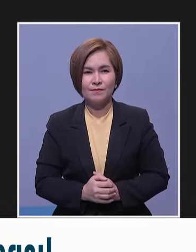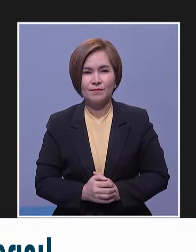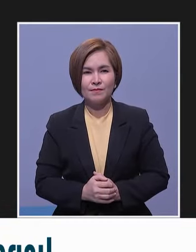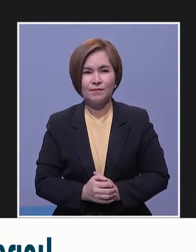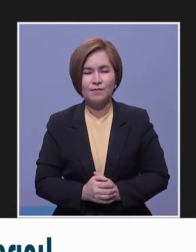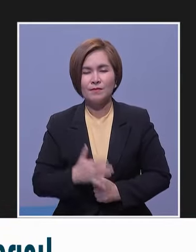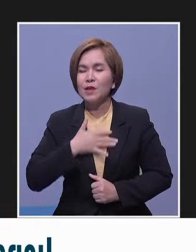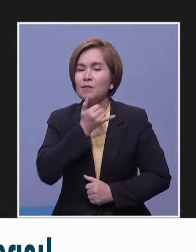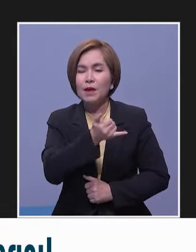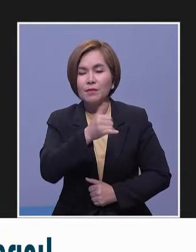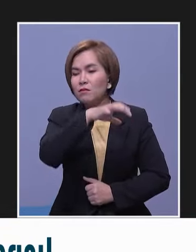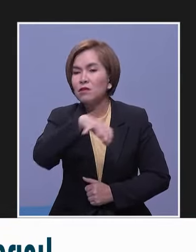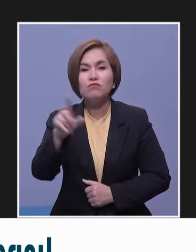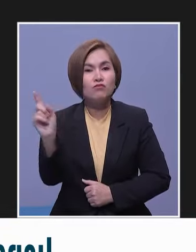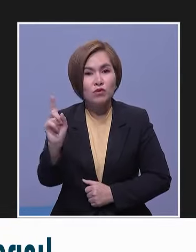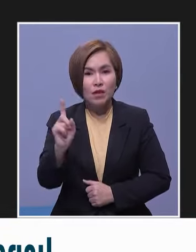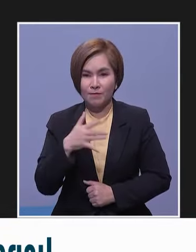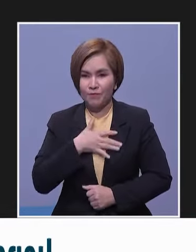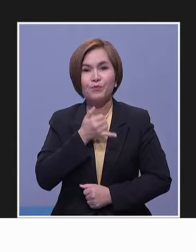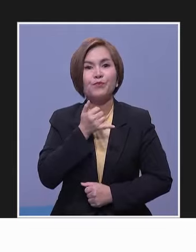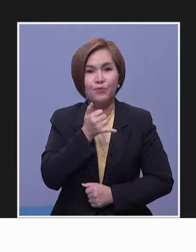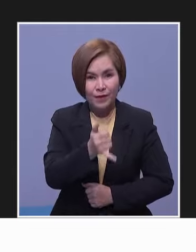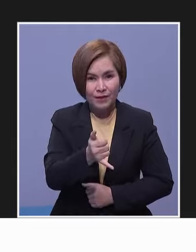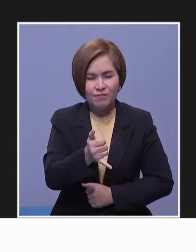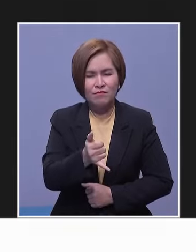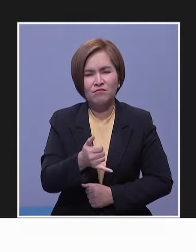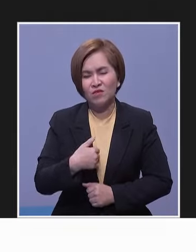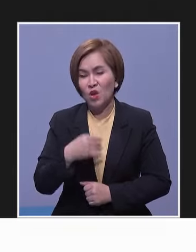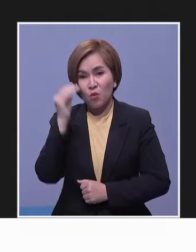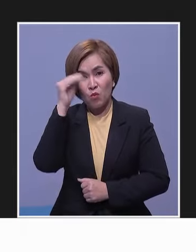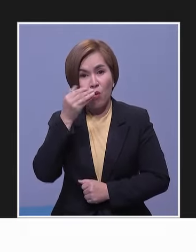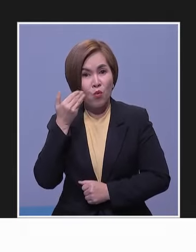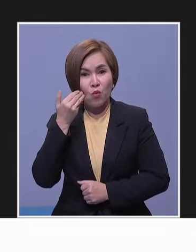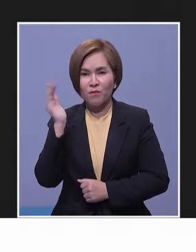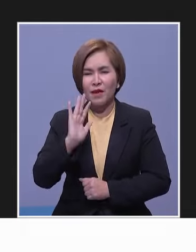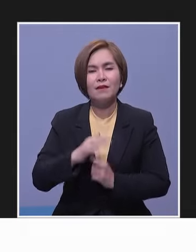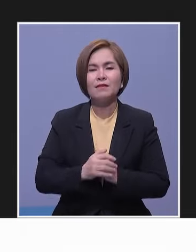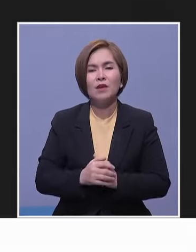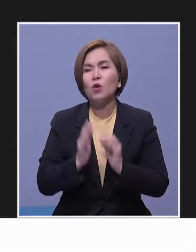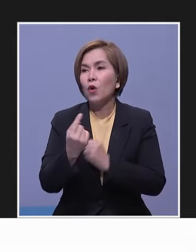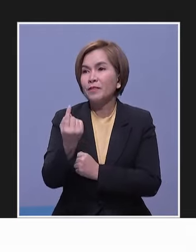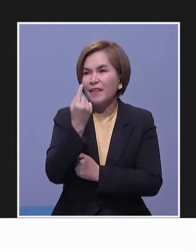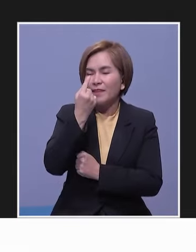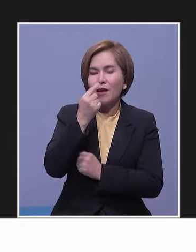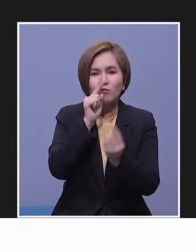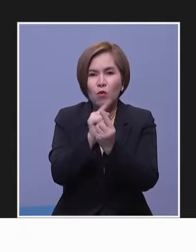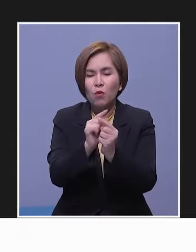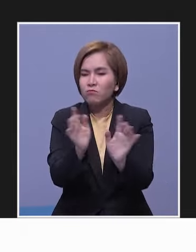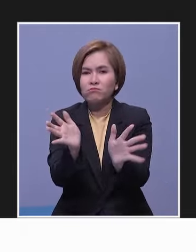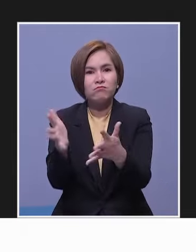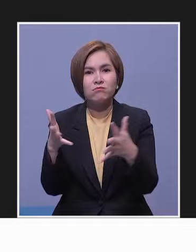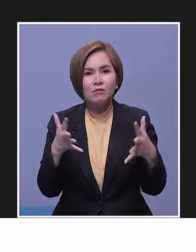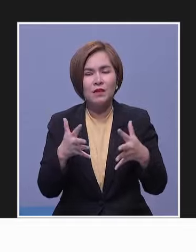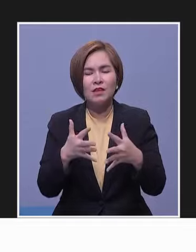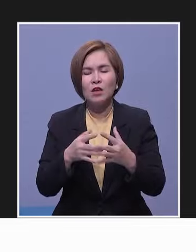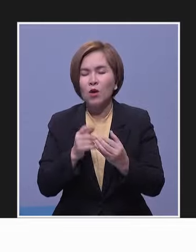ผมไปที่ไหนนะครับอย่าหาว่าคุยเลยยังไม่เจอว่าใครมาชี้หน้าด่านะครับมี